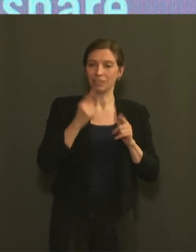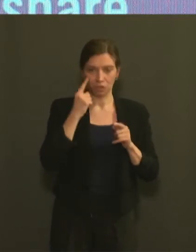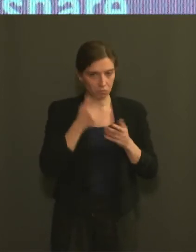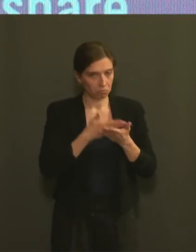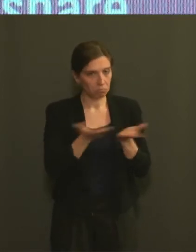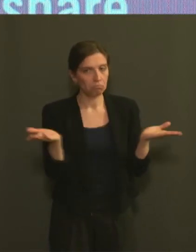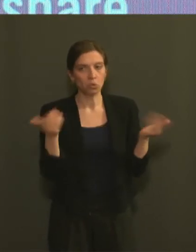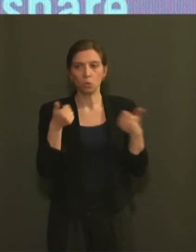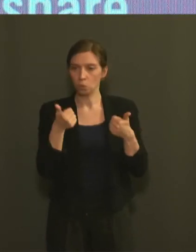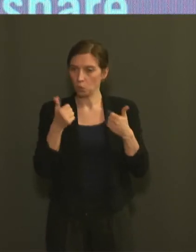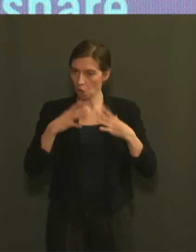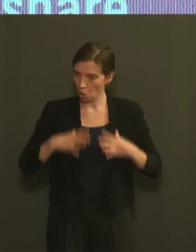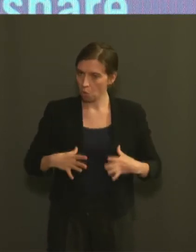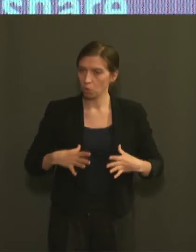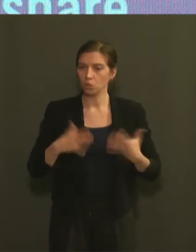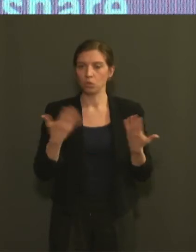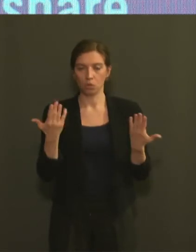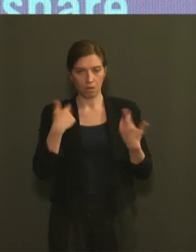frustré